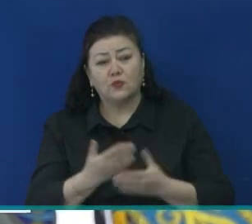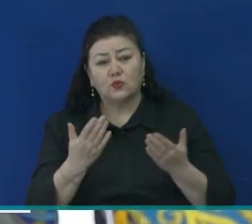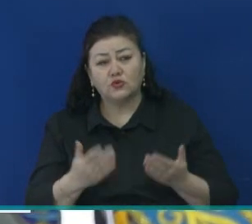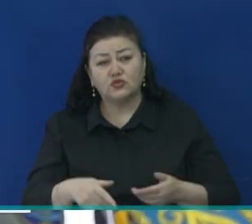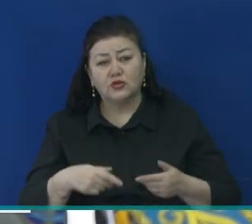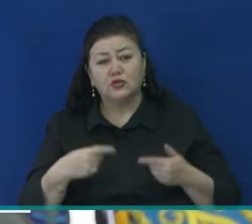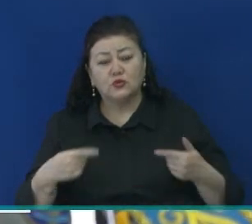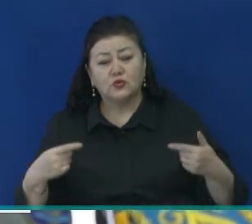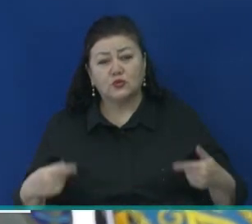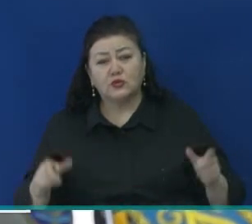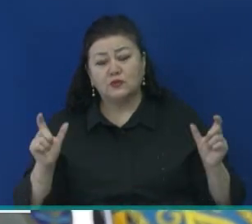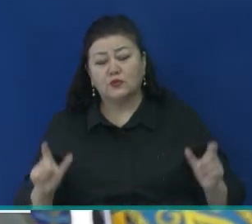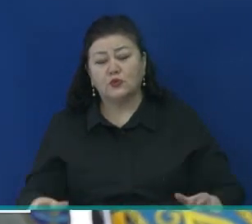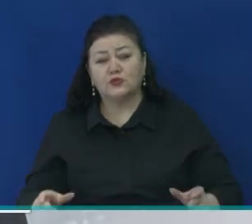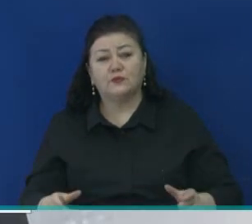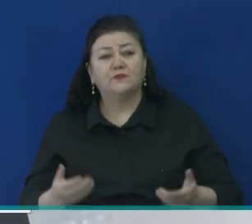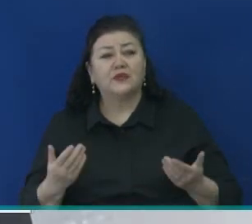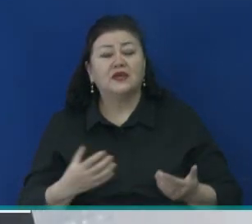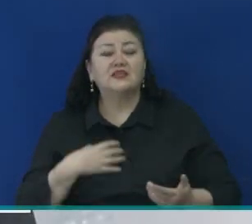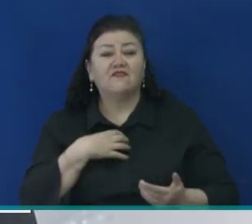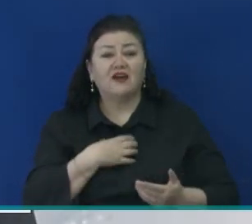көмек көрсету түрлерін жүзеге асыруы өте маңызды.